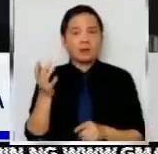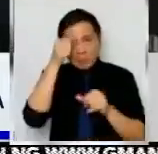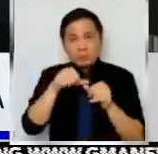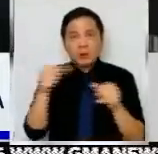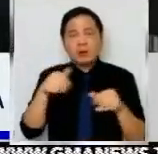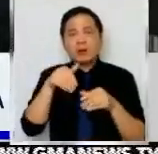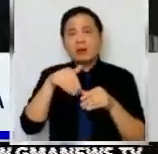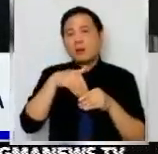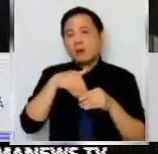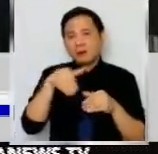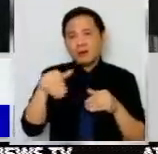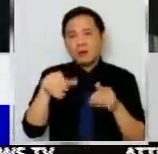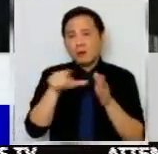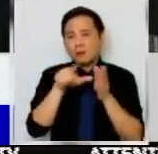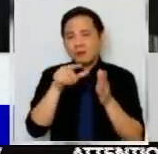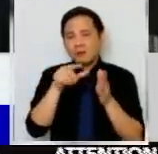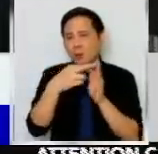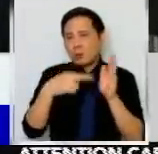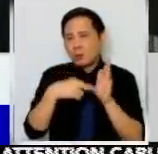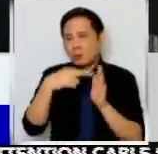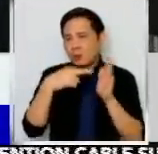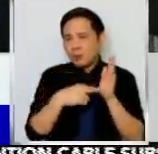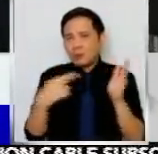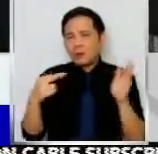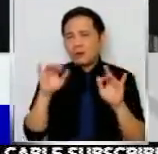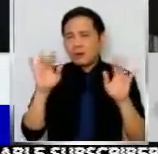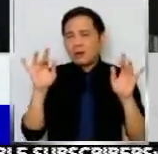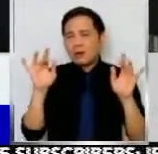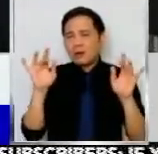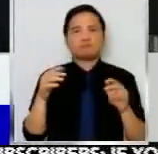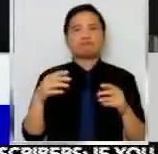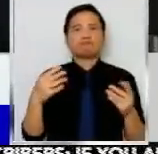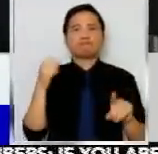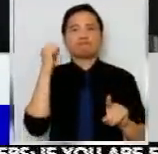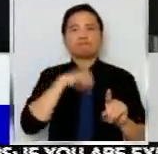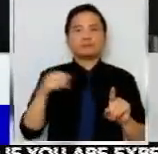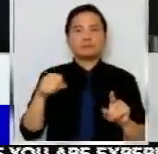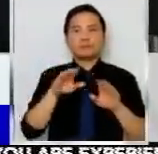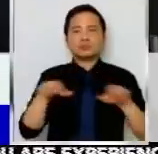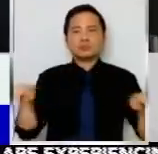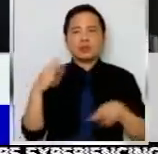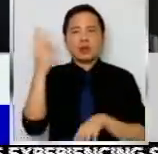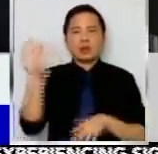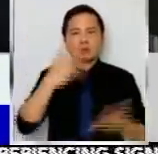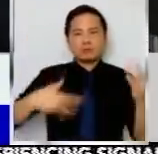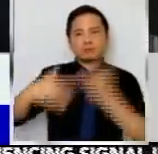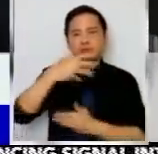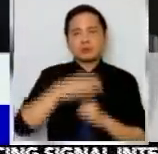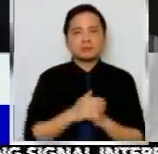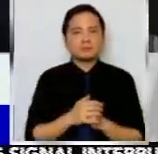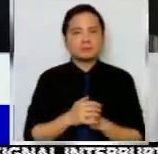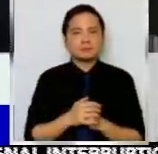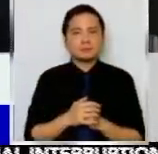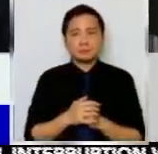Although, ang symptoms naman usually ng mga bata, ganun din, ano, mild din usually. up to moderate lang. And